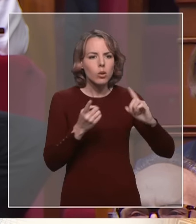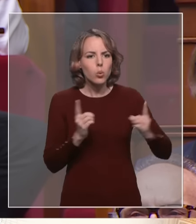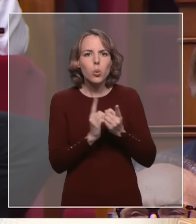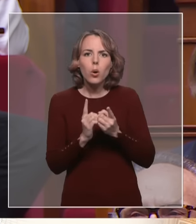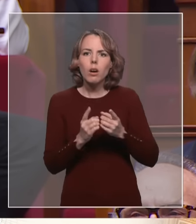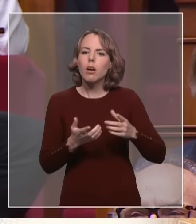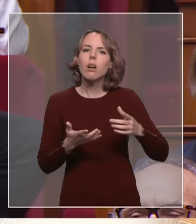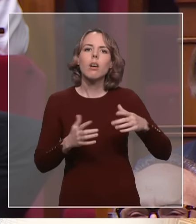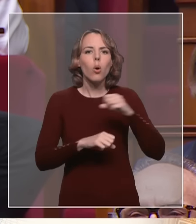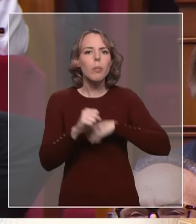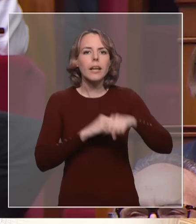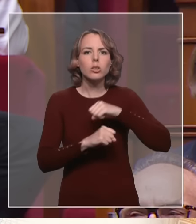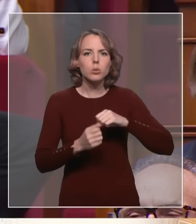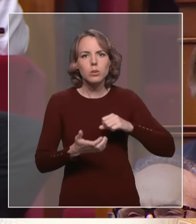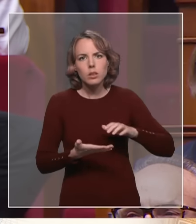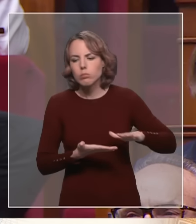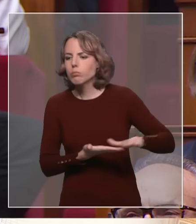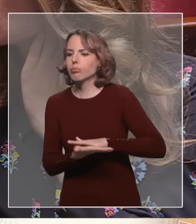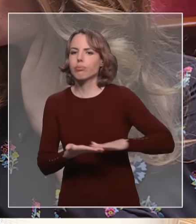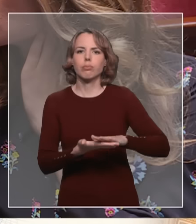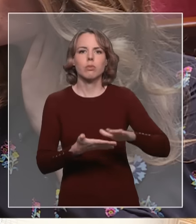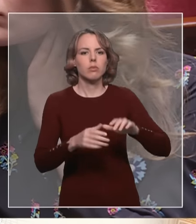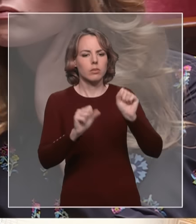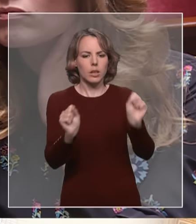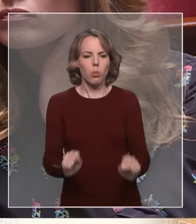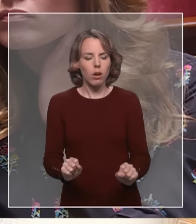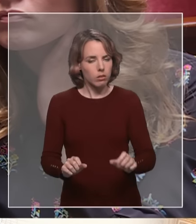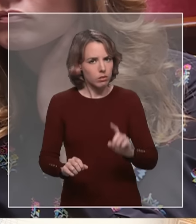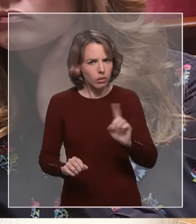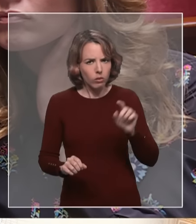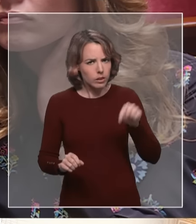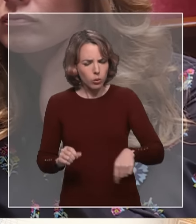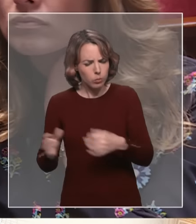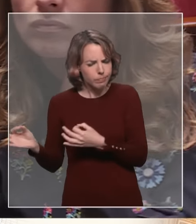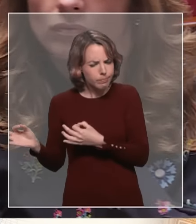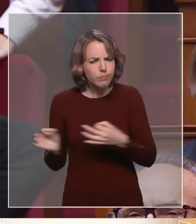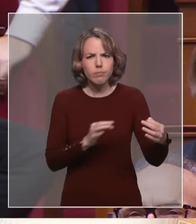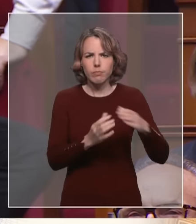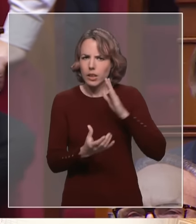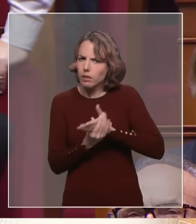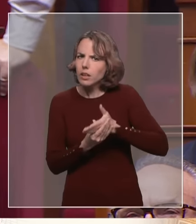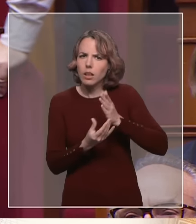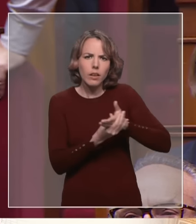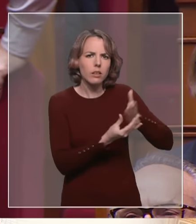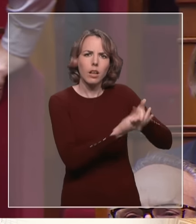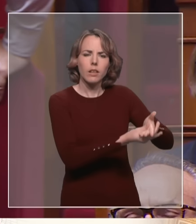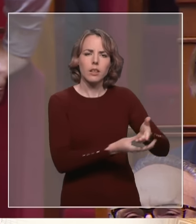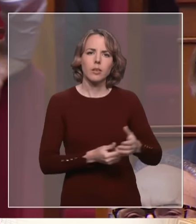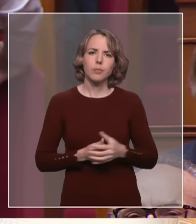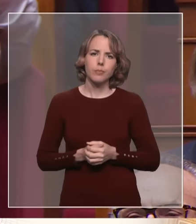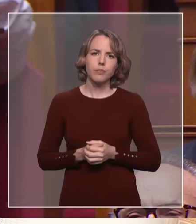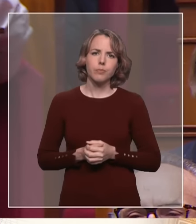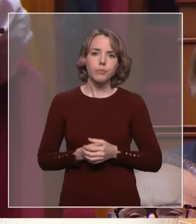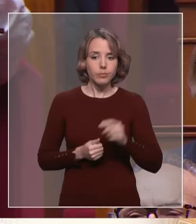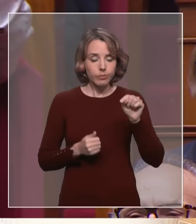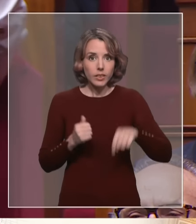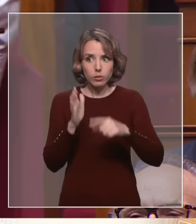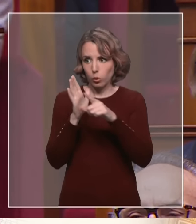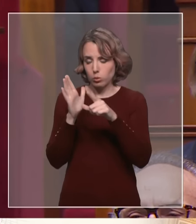Ce sont toutes les politiques publiques qui sont concernées. Ces annonces ne doivent pas non plus se substituer à un examen